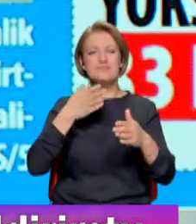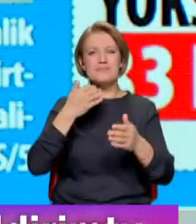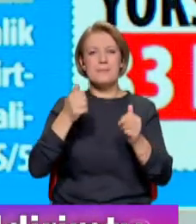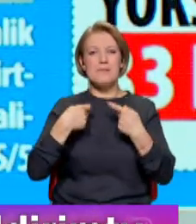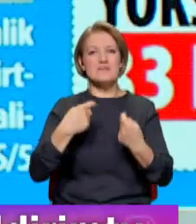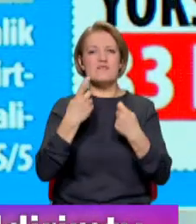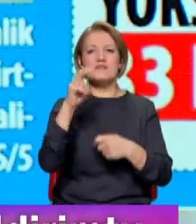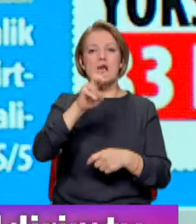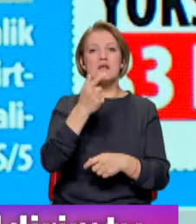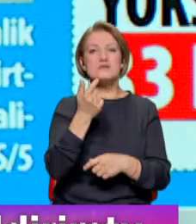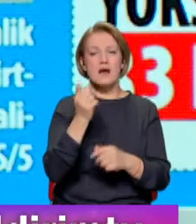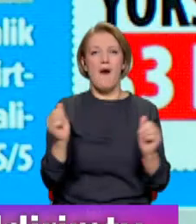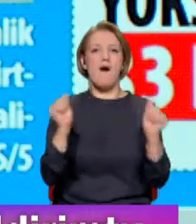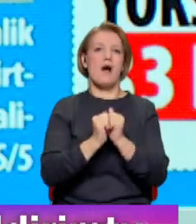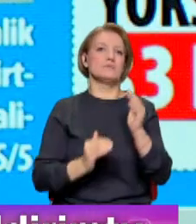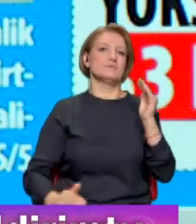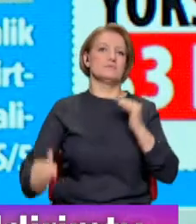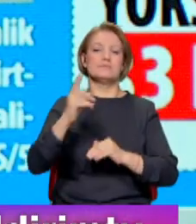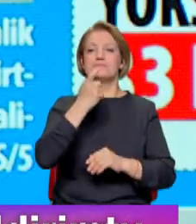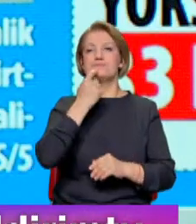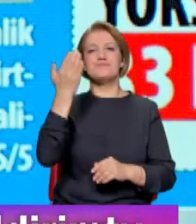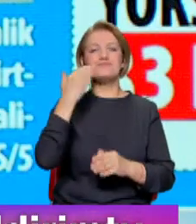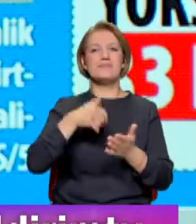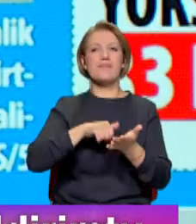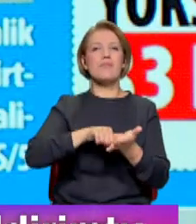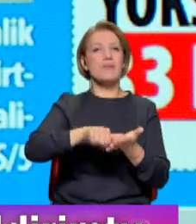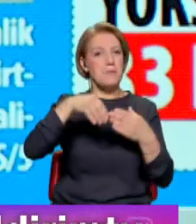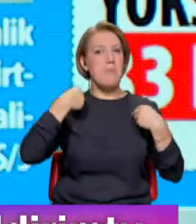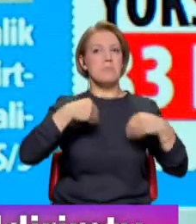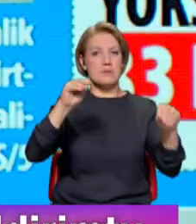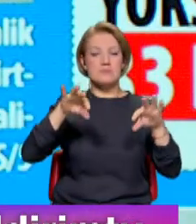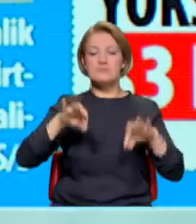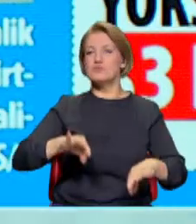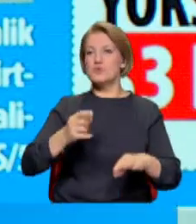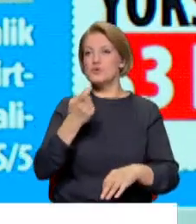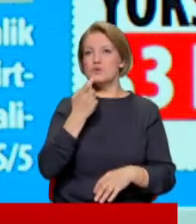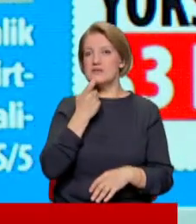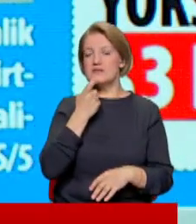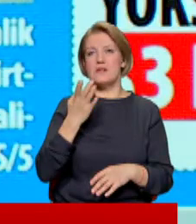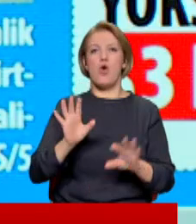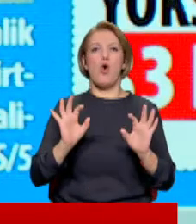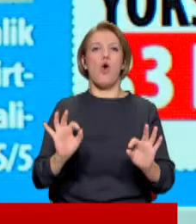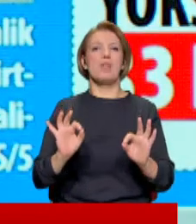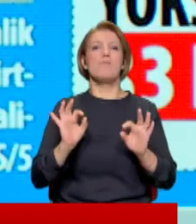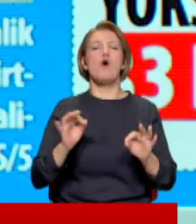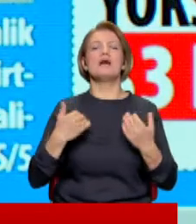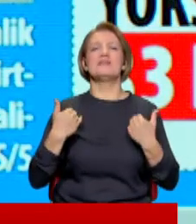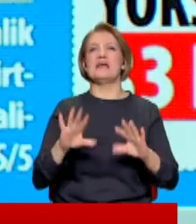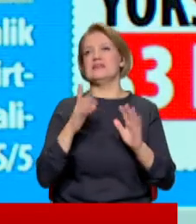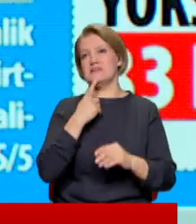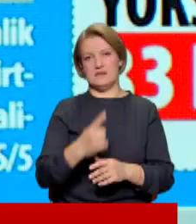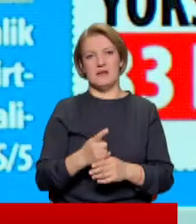kat arttı. Geçen yıl hayvanların tamamı satılmıştı ancak bu durum öyle böyle değil